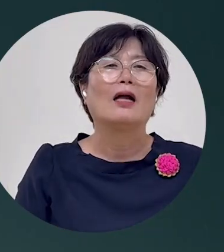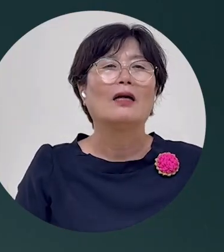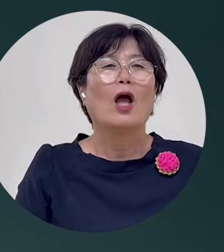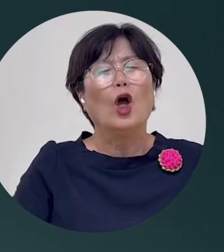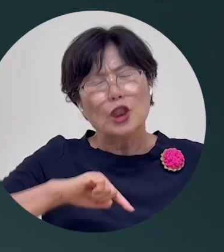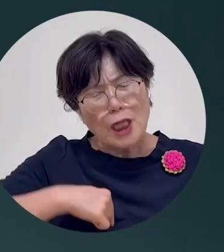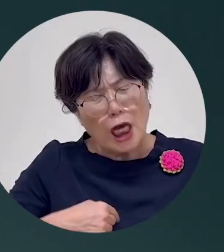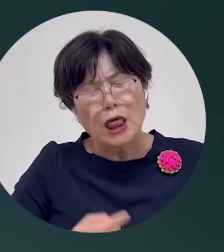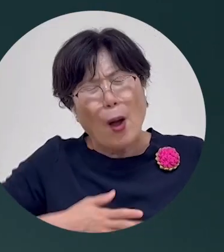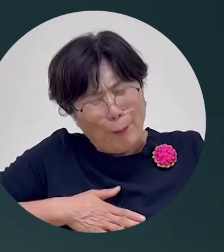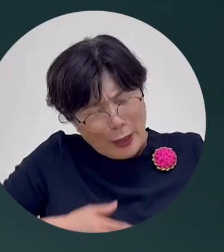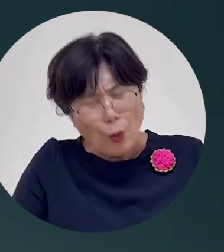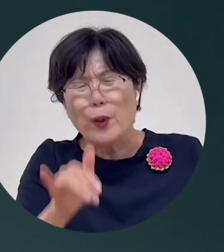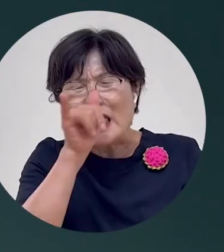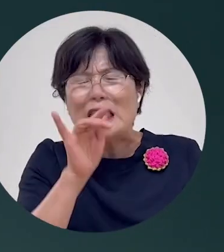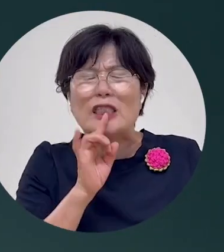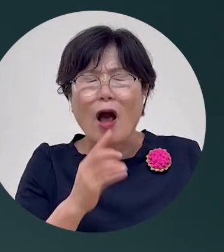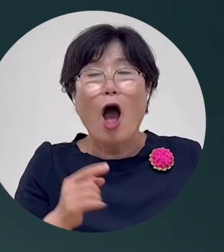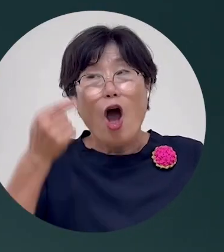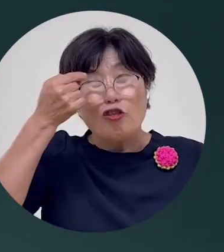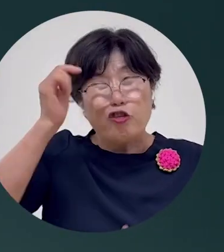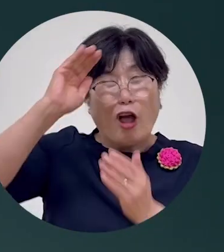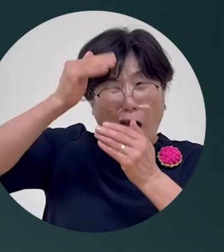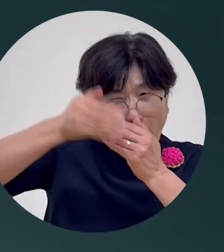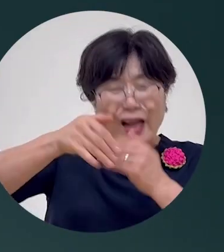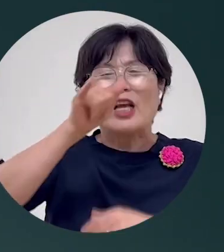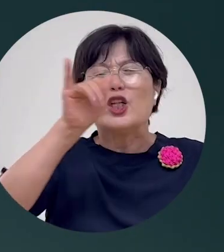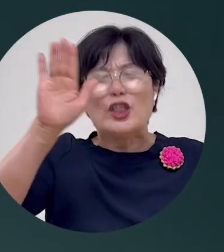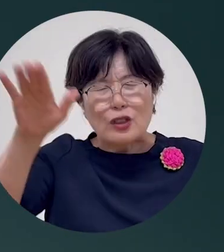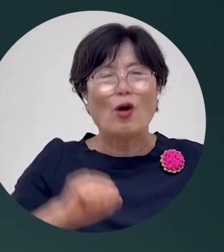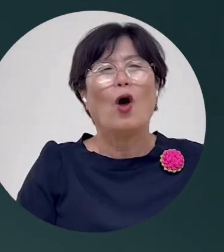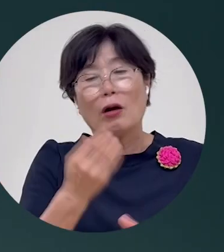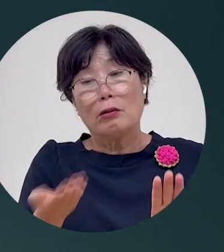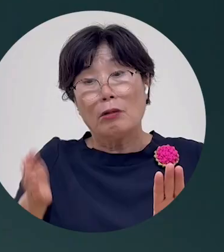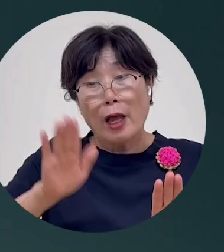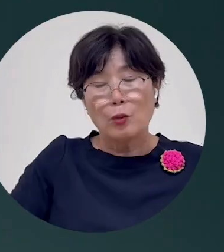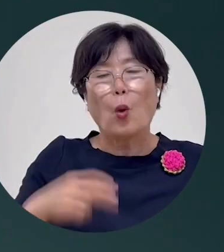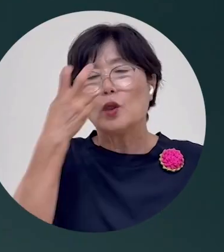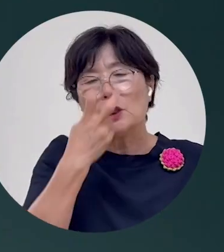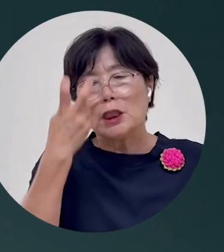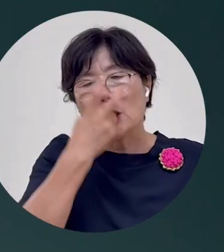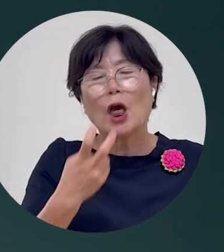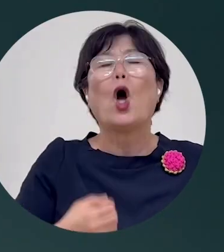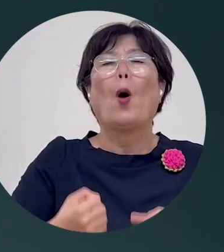자기가 피곤해도 막 눈꺼풀이 막 내려오는데도 지켜보잖아요.